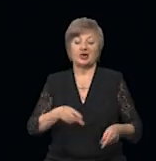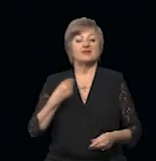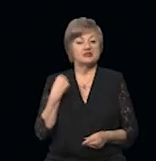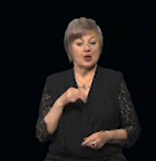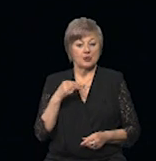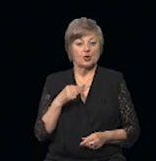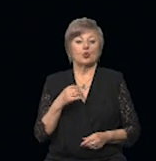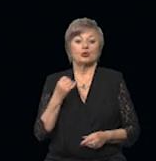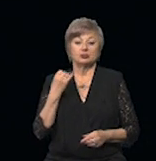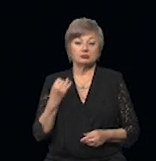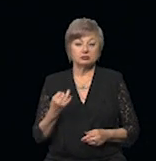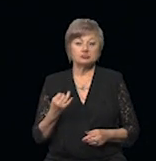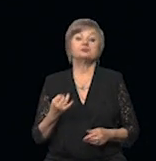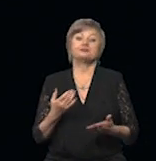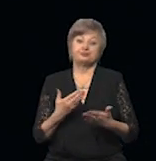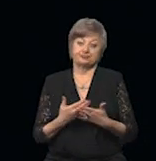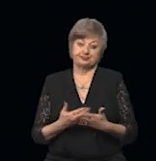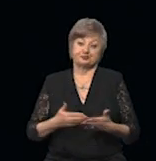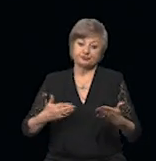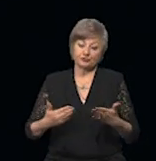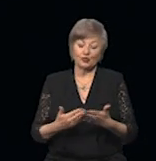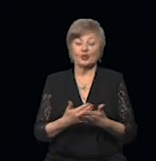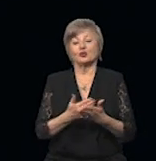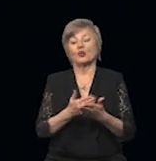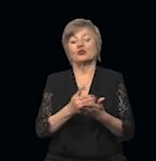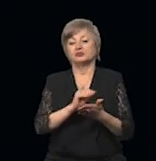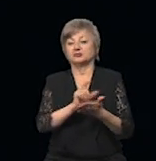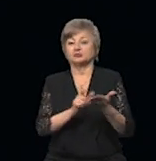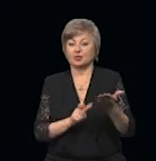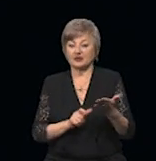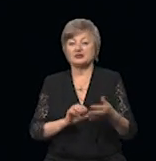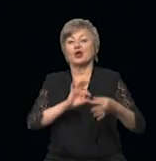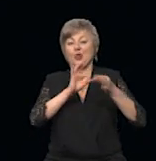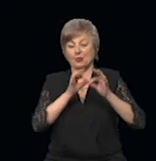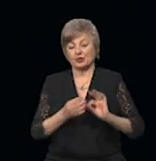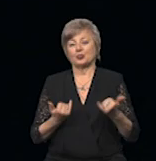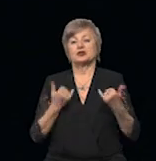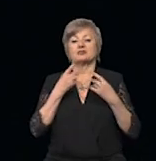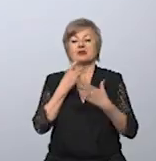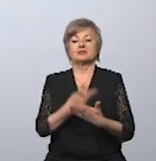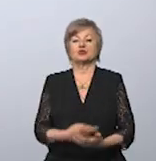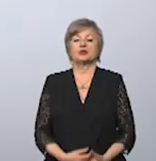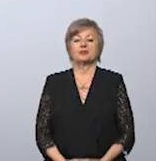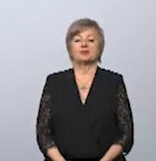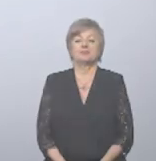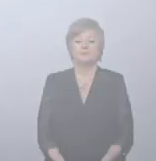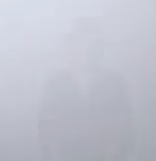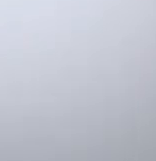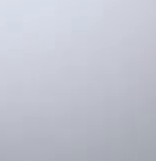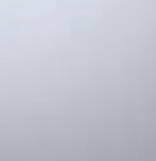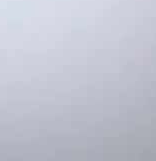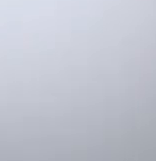із презентацією своєї нової збірки поезії. Докладніше дивіться у нашому сюжеті.